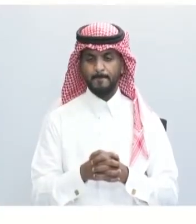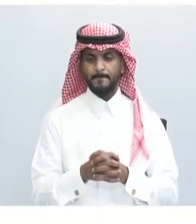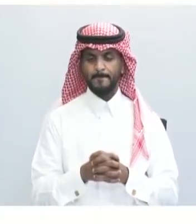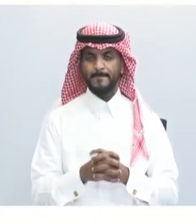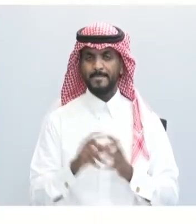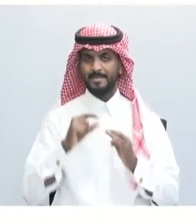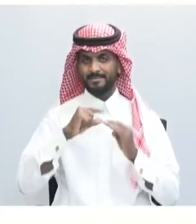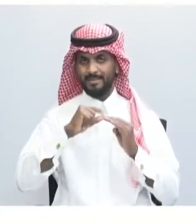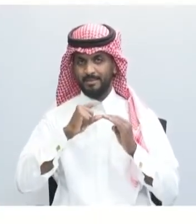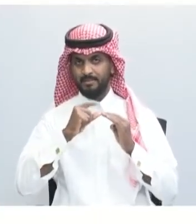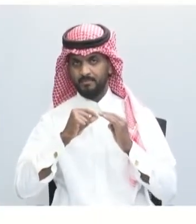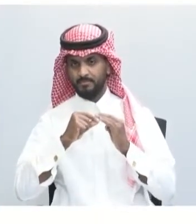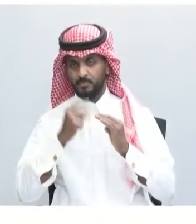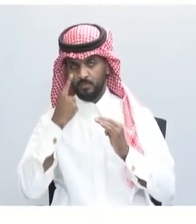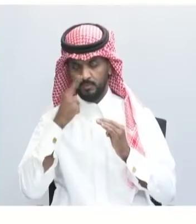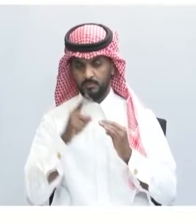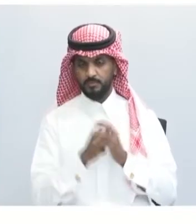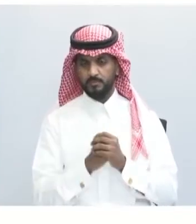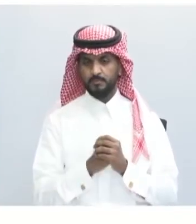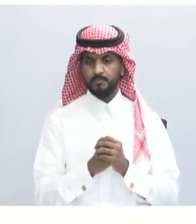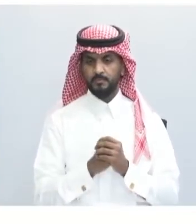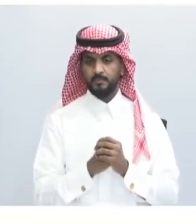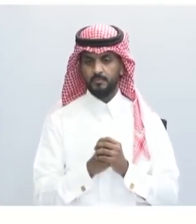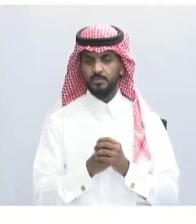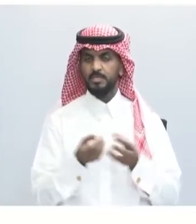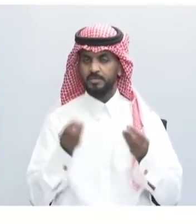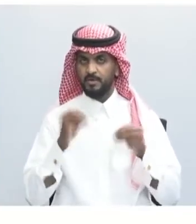تقليم الاظافر وايضا